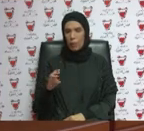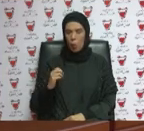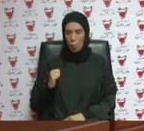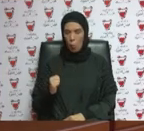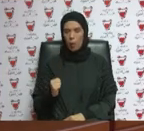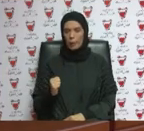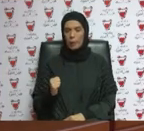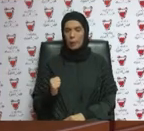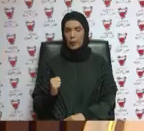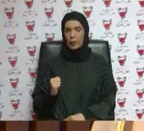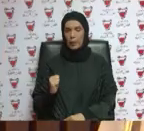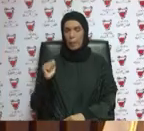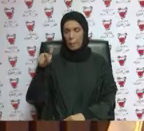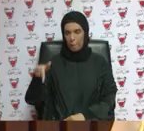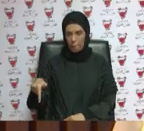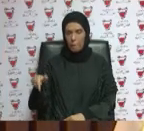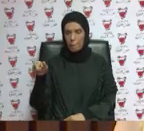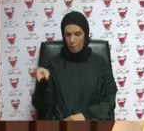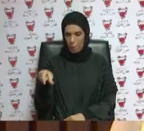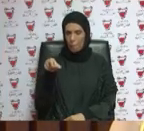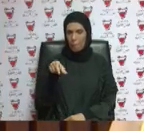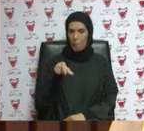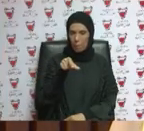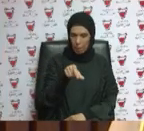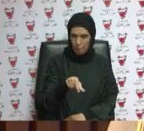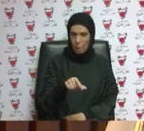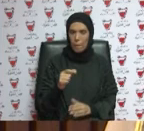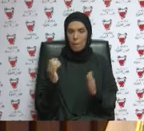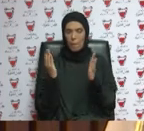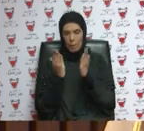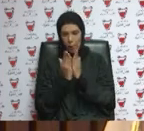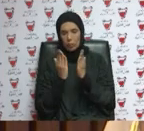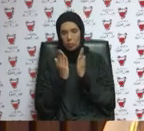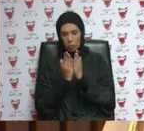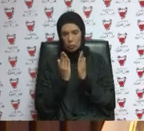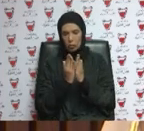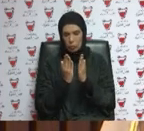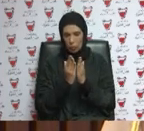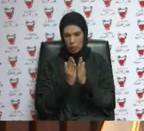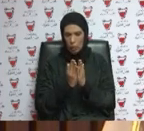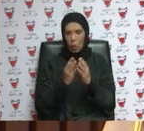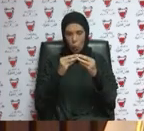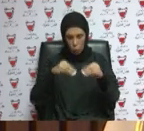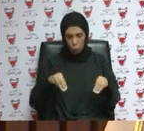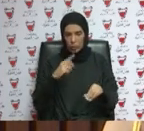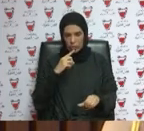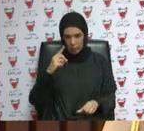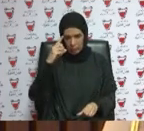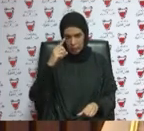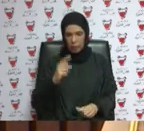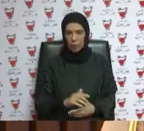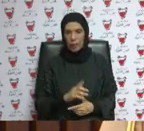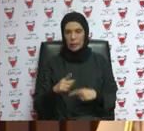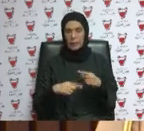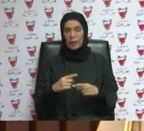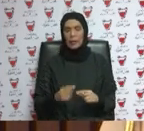بحريني. نعم في فئات أخرى كذلك قاعد يتم دراسة أمور أو حلول لها، وهذا عمل نستمر